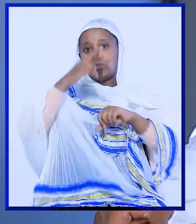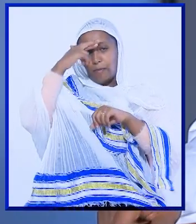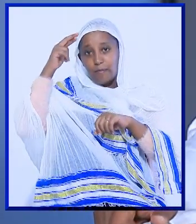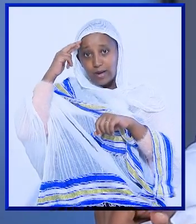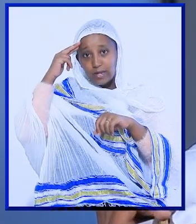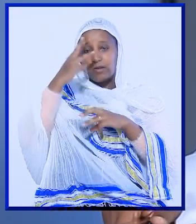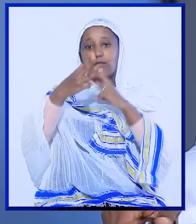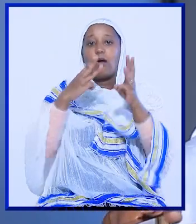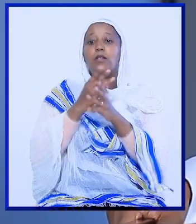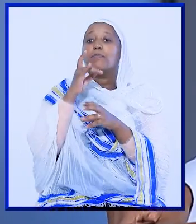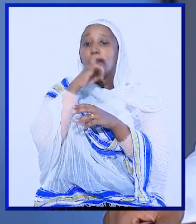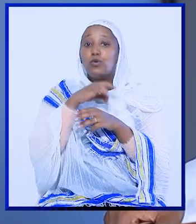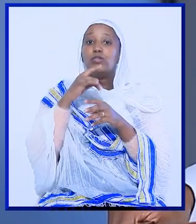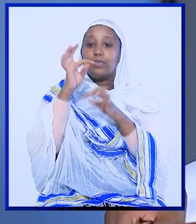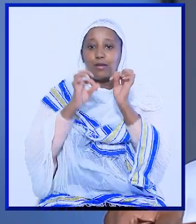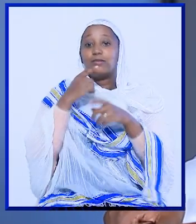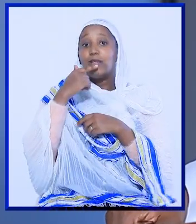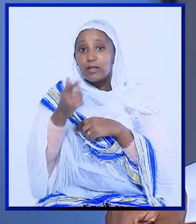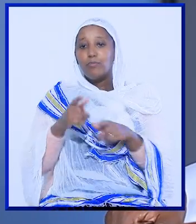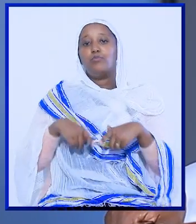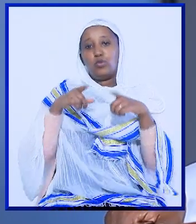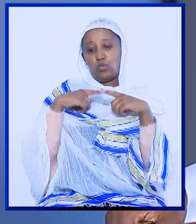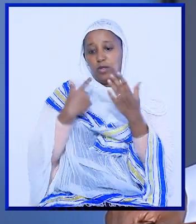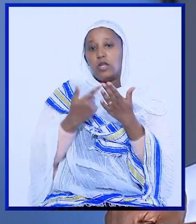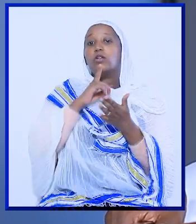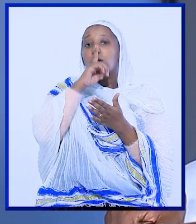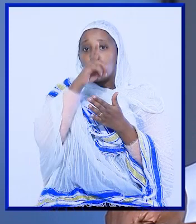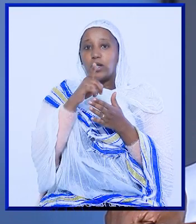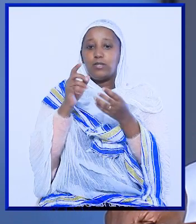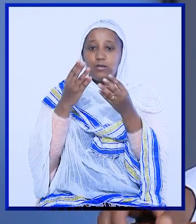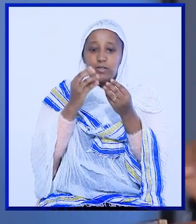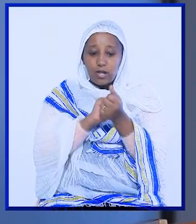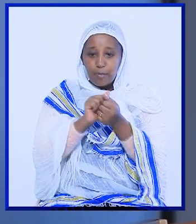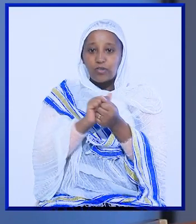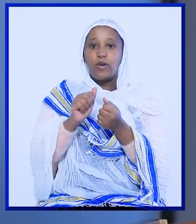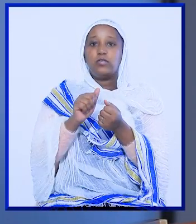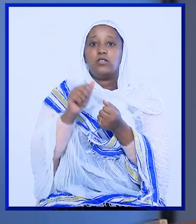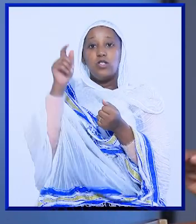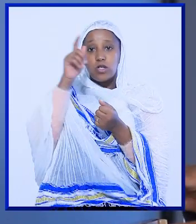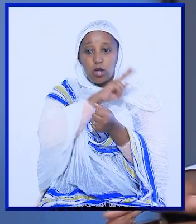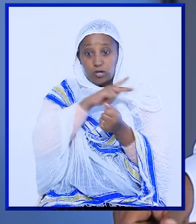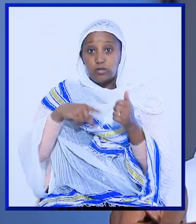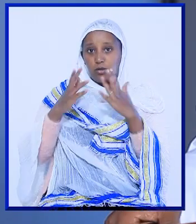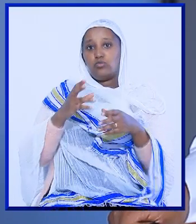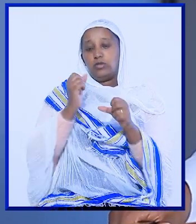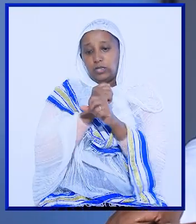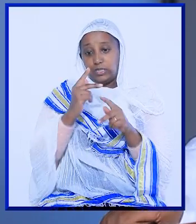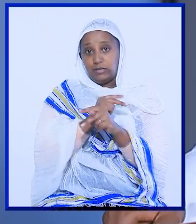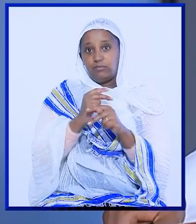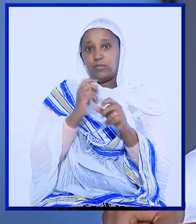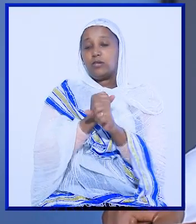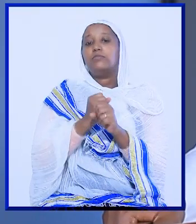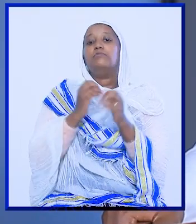አካባቢዎች በካድሬዎቹ አማካኝነት ዓለም የሐሰት ትርክት እየተረከችባት የምትኖረው ይህንን እውነት ለማደብዘዝ የኔሮንን